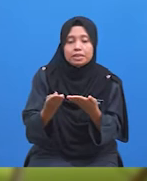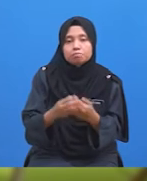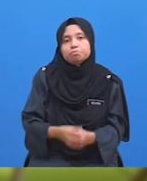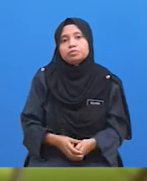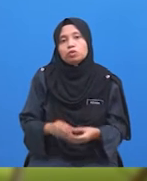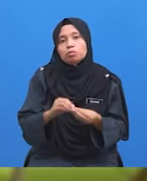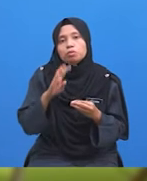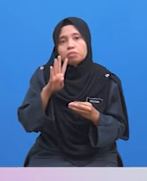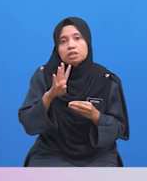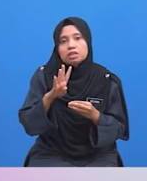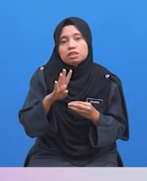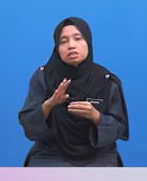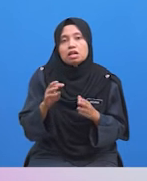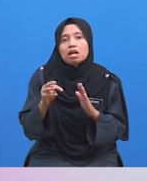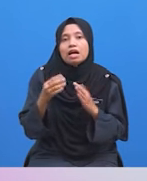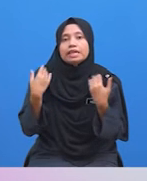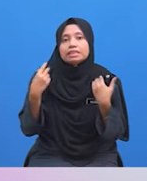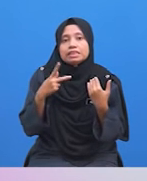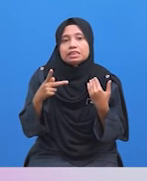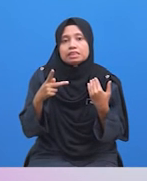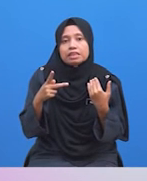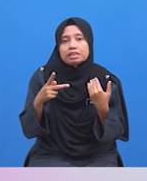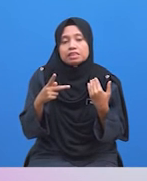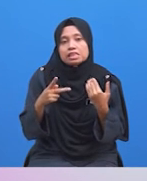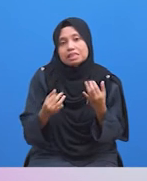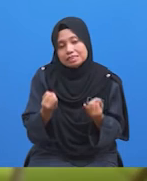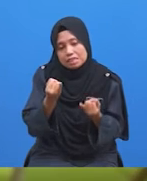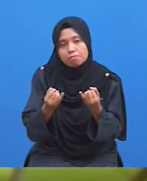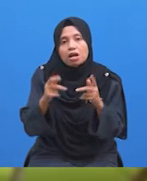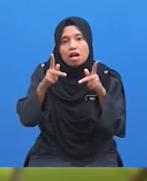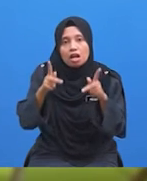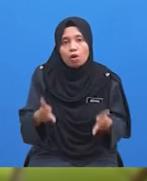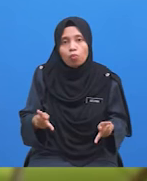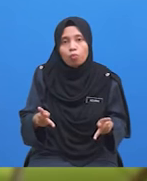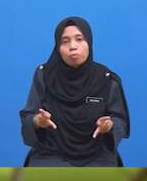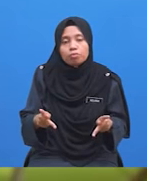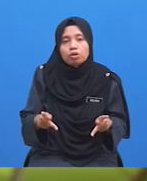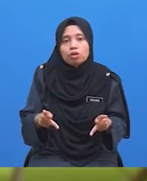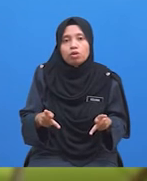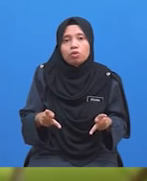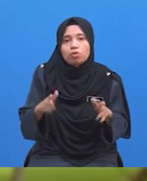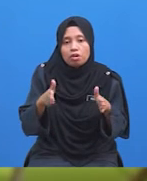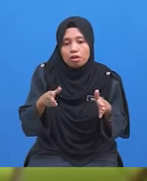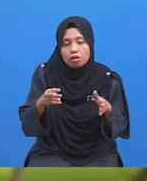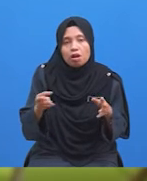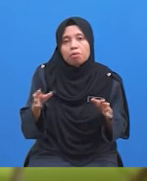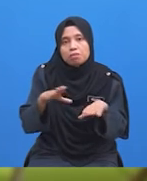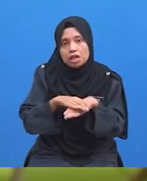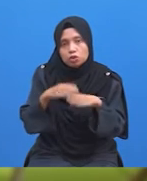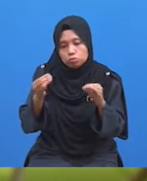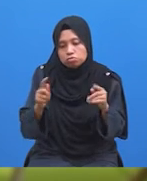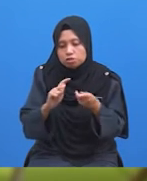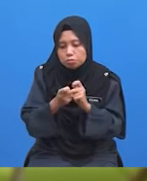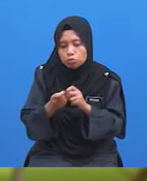ke-4 mewujudkan keseimbangan kaum penghijrahan penduduk Melayu ke Banda Bandar